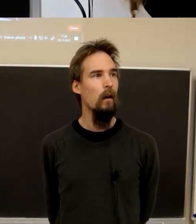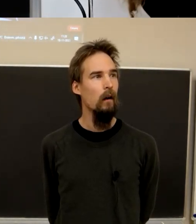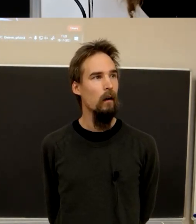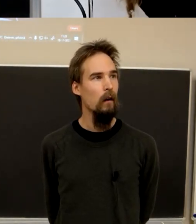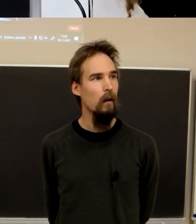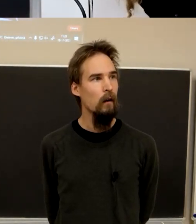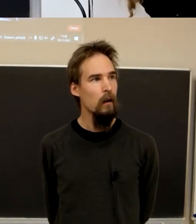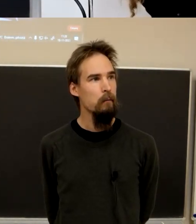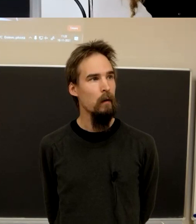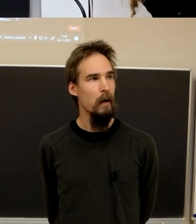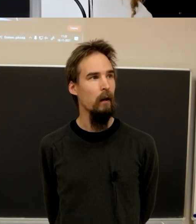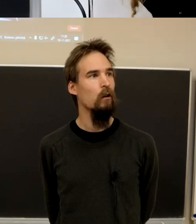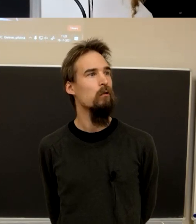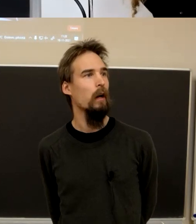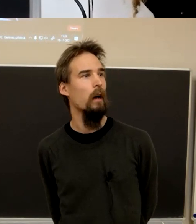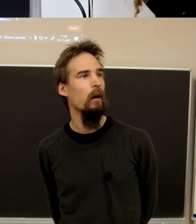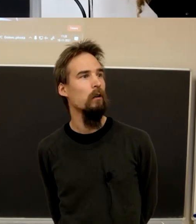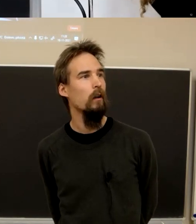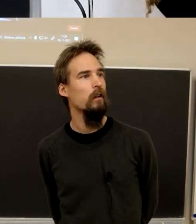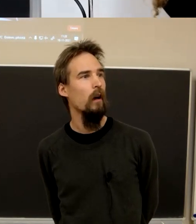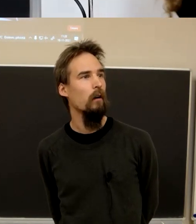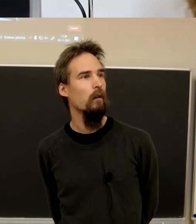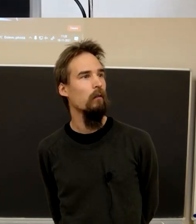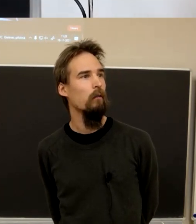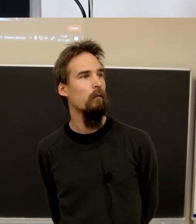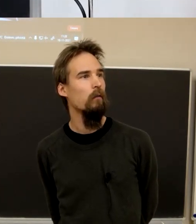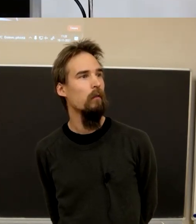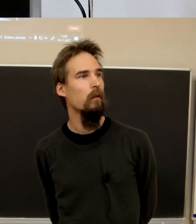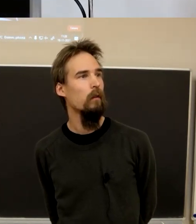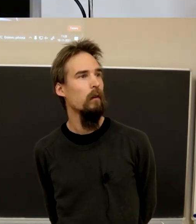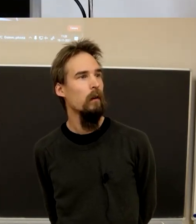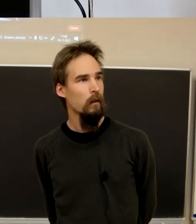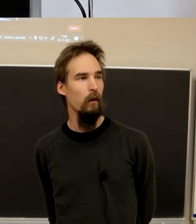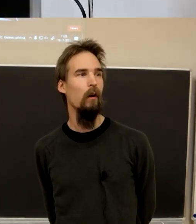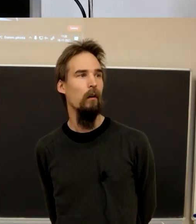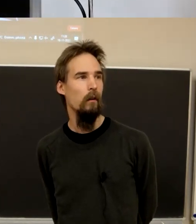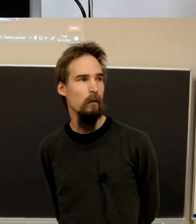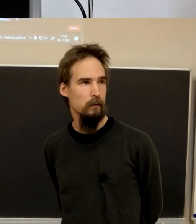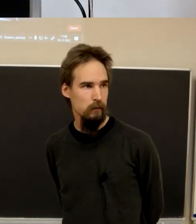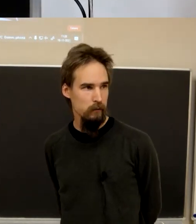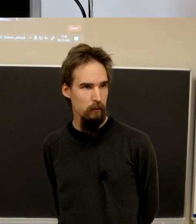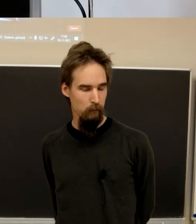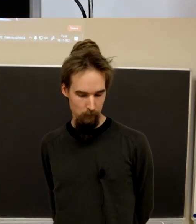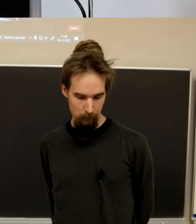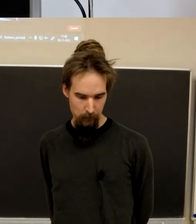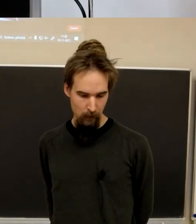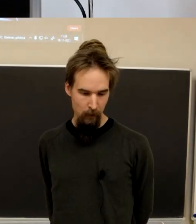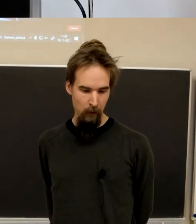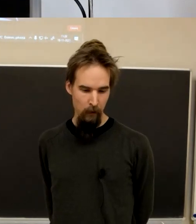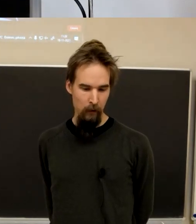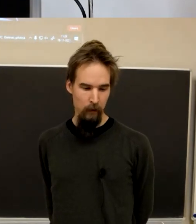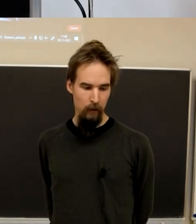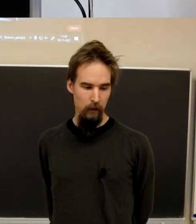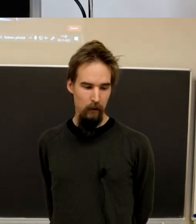ilmiöt on toisiinsa nähden? Niin psykedelien kontekstissa. Joo, kyllä, koska ehdotit,